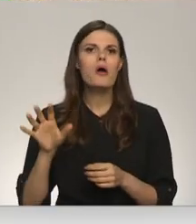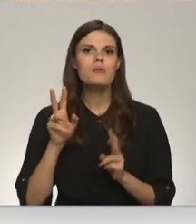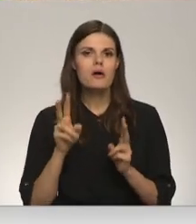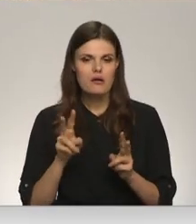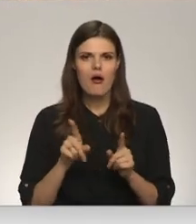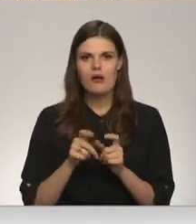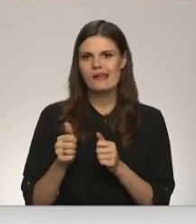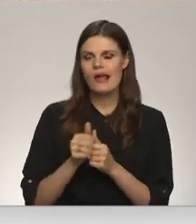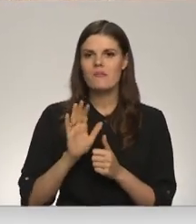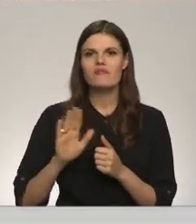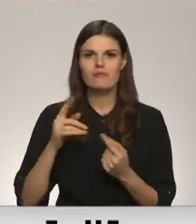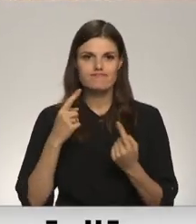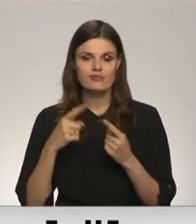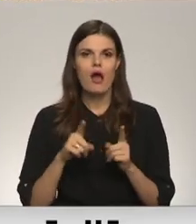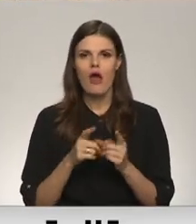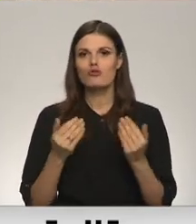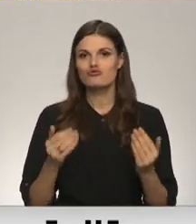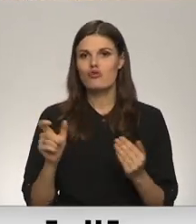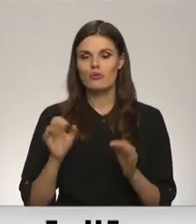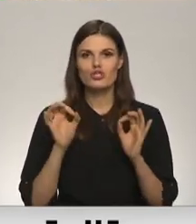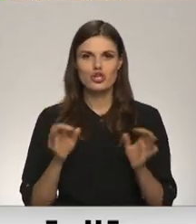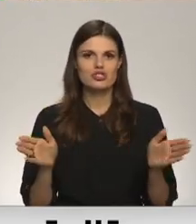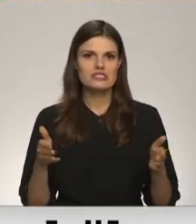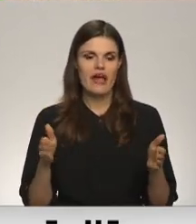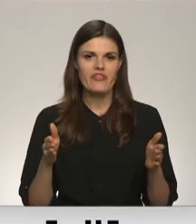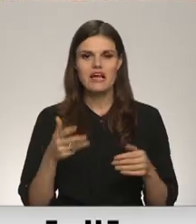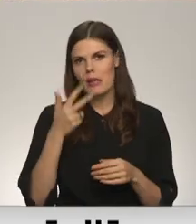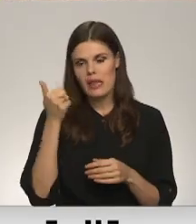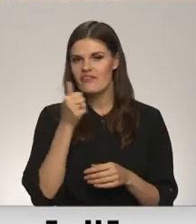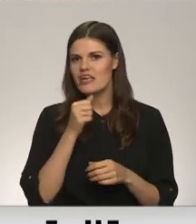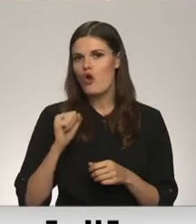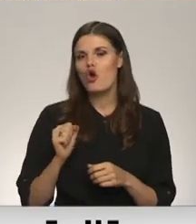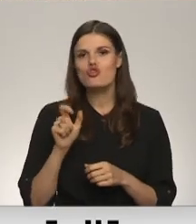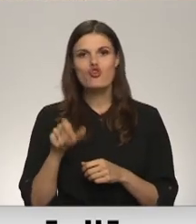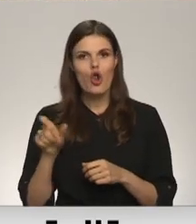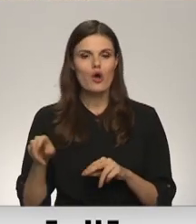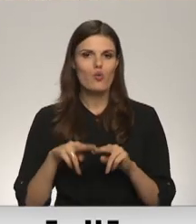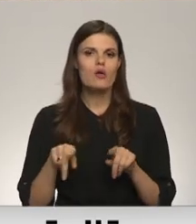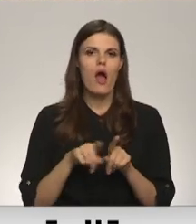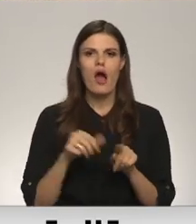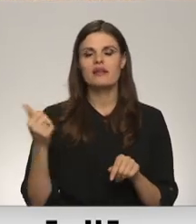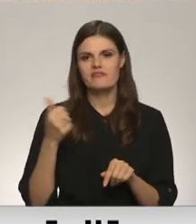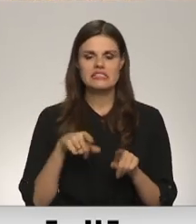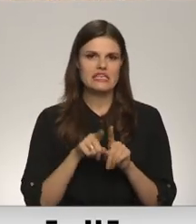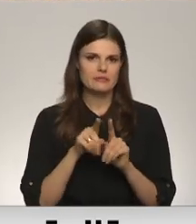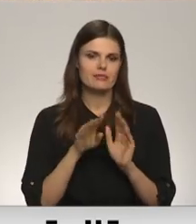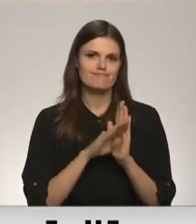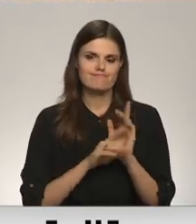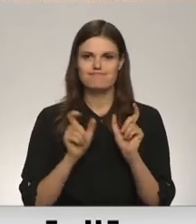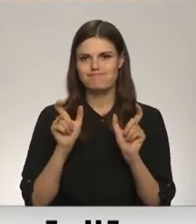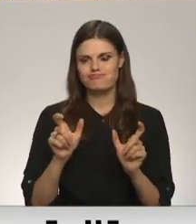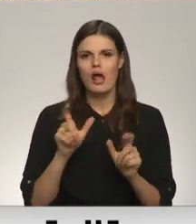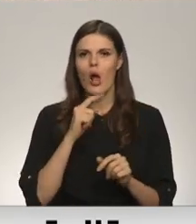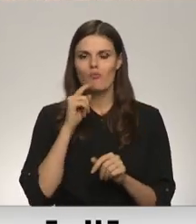ar kaimiņu valsts partneriem. Arī šobrīd tieši notiek sanāksme ar Lietuvas un Igaunijas kolēģiem, un arī viņi notiek šādas pašas sankcijas no